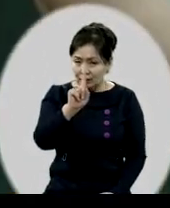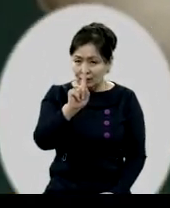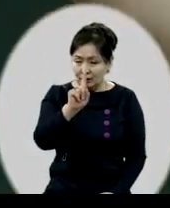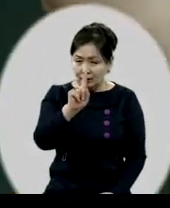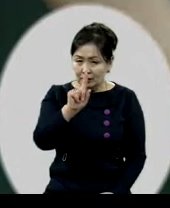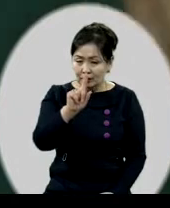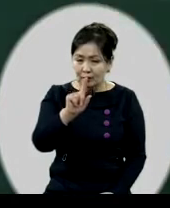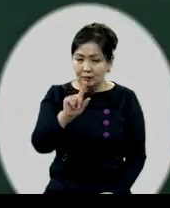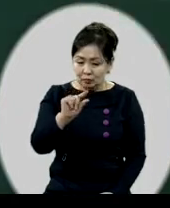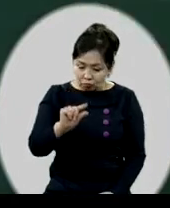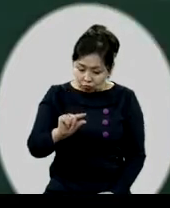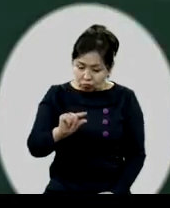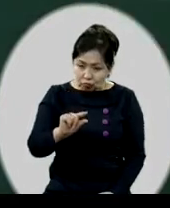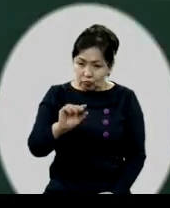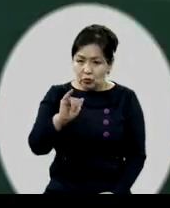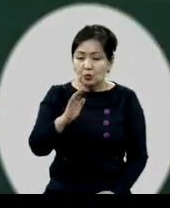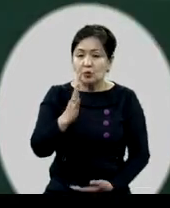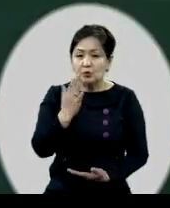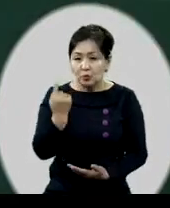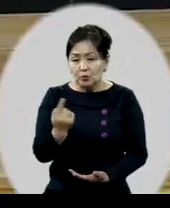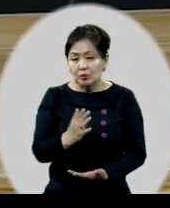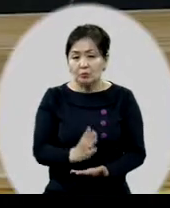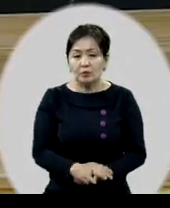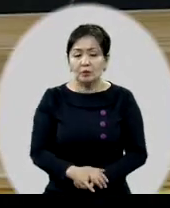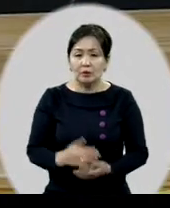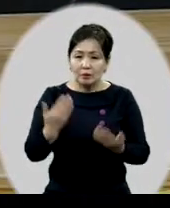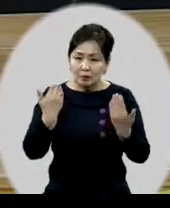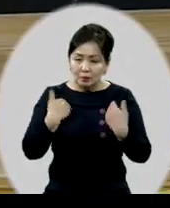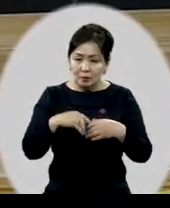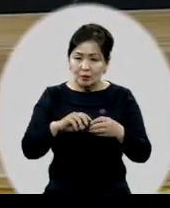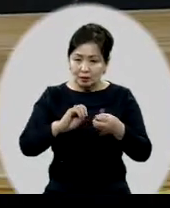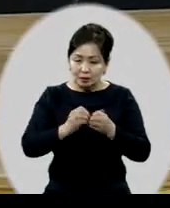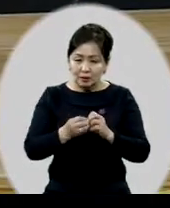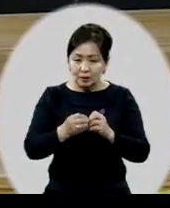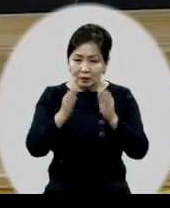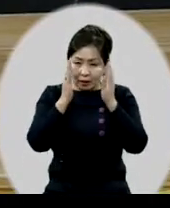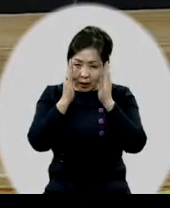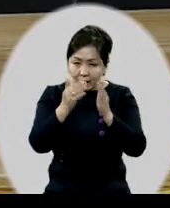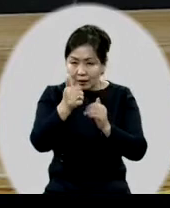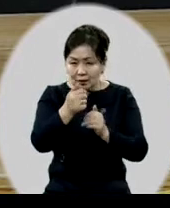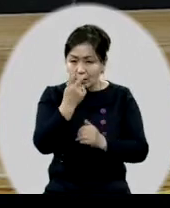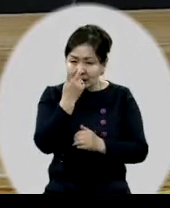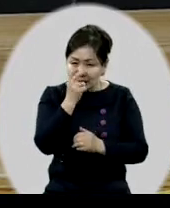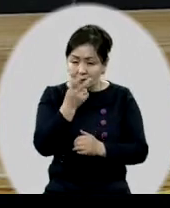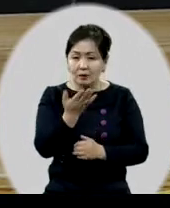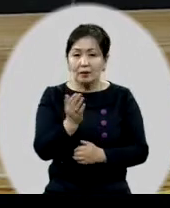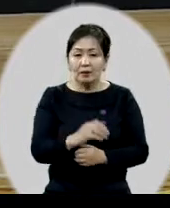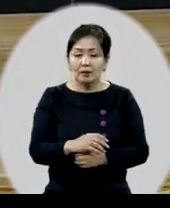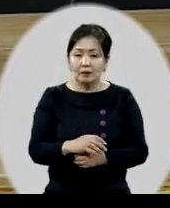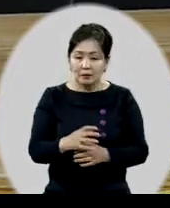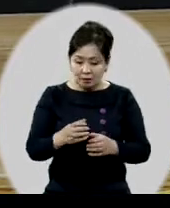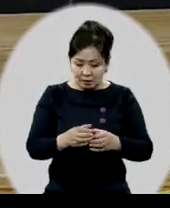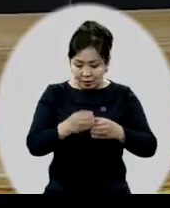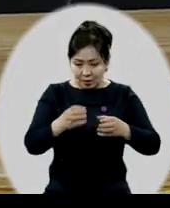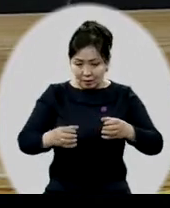Сайн байна. 5-1 хэсэгт нь ус үлдсэн байна. Багшийнхаа хийх үйлдэлийг анхааралтай сайн ажиглаарай. Савндах